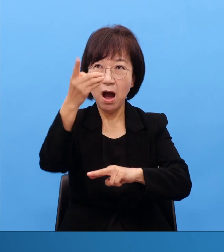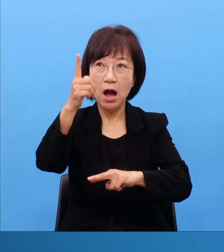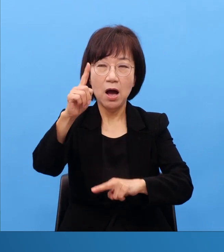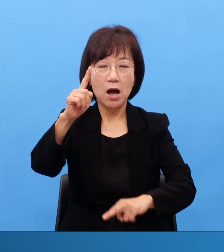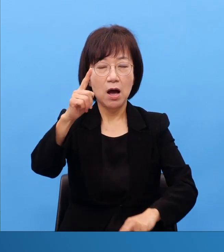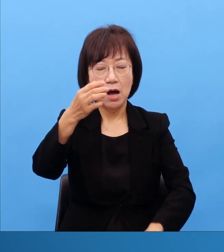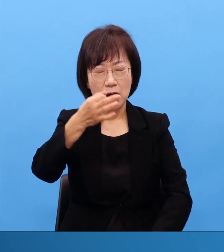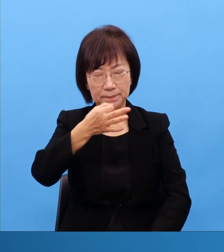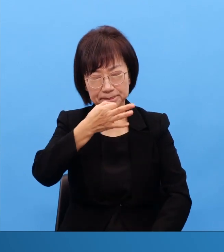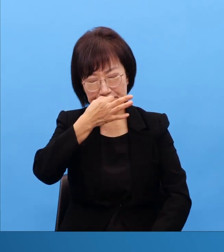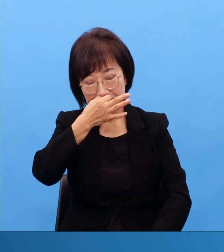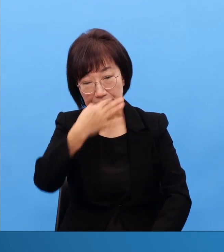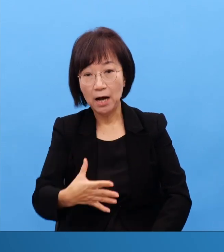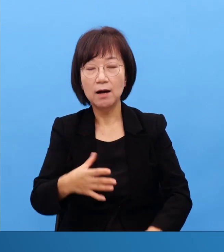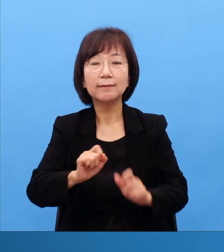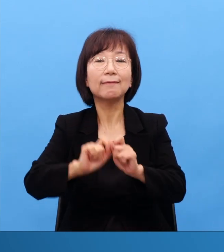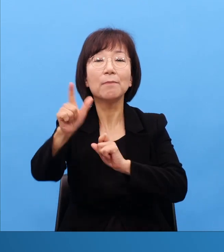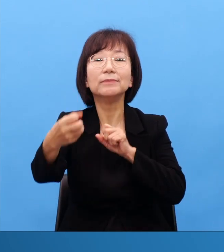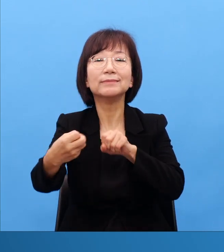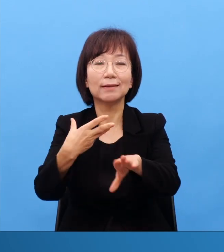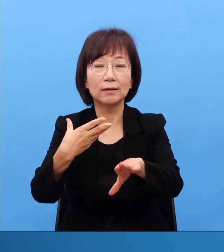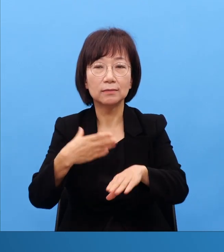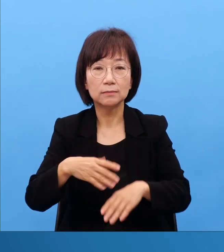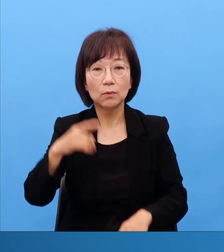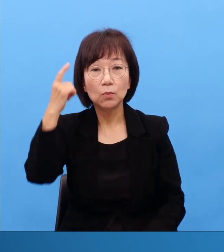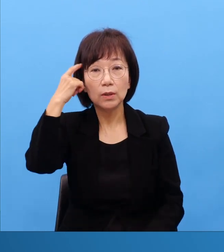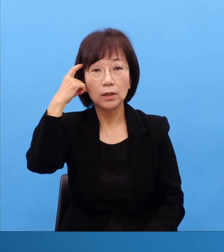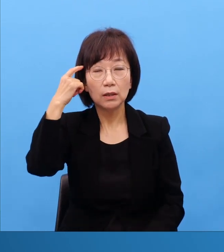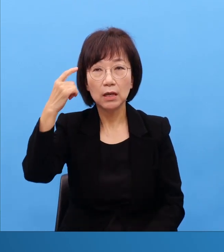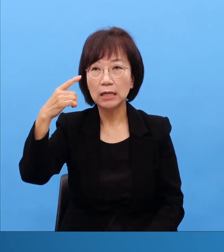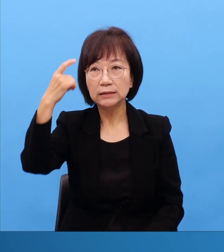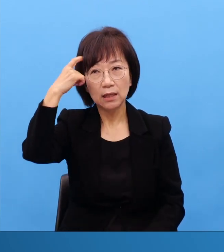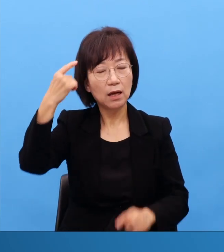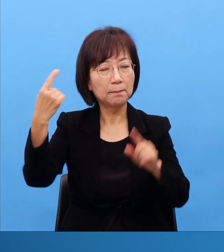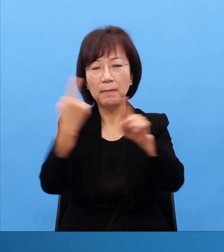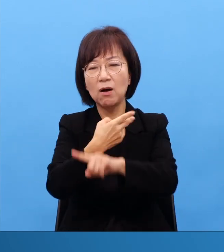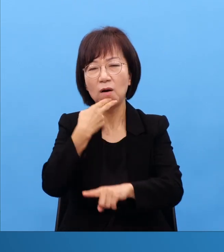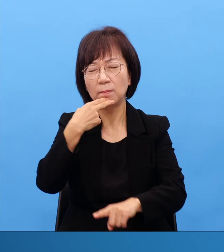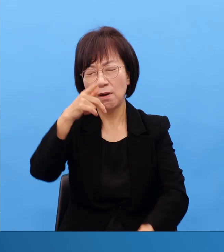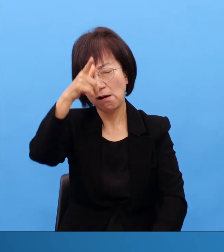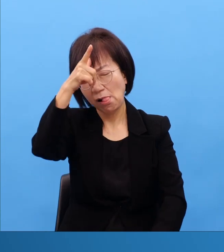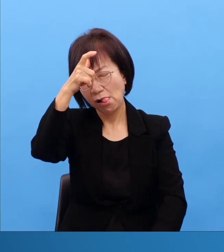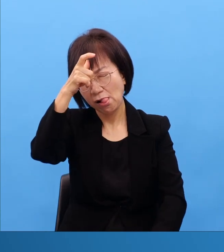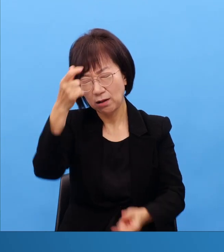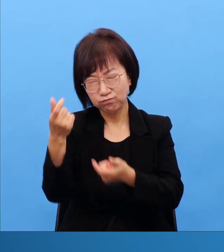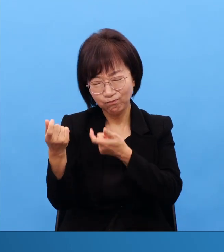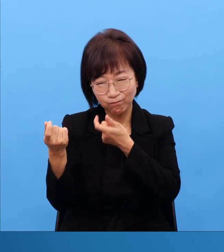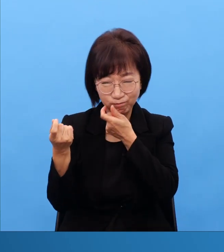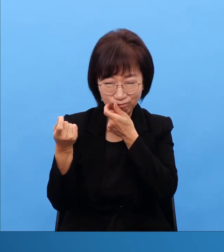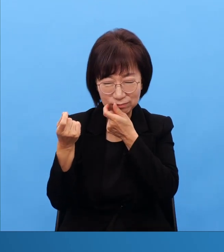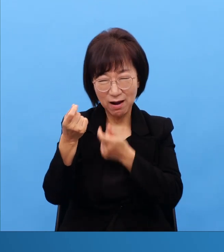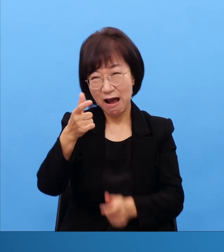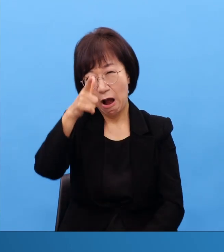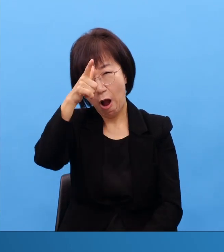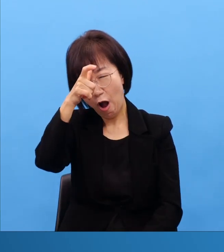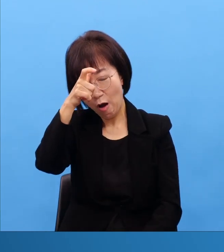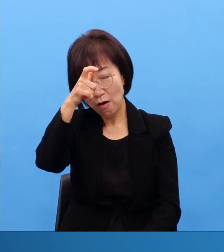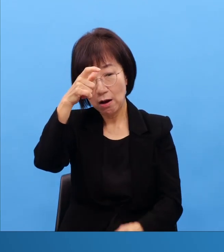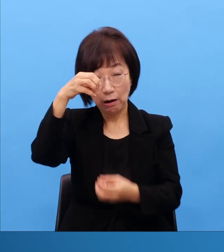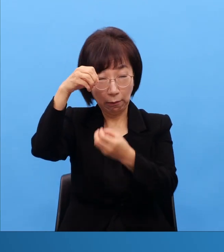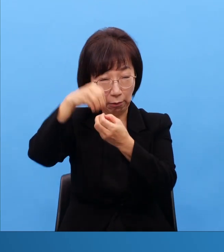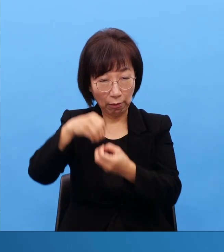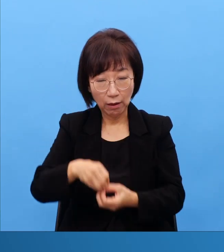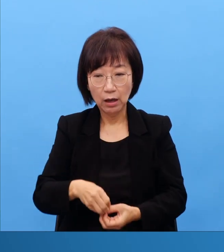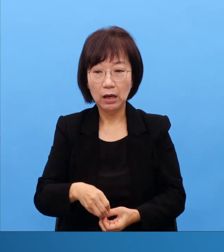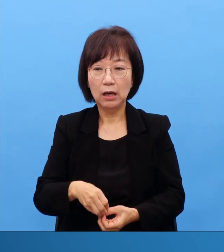bosses. 힘들다고 했어요. They say because 왜? Of them it's hard. Why? 안 바뀐다. Because they don't change. 그렇겠죠. But of course not. 우리 옛날은